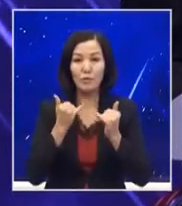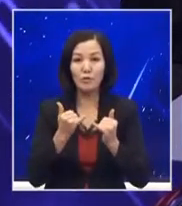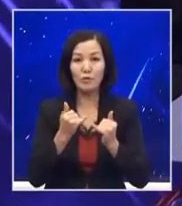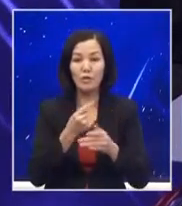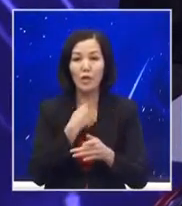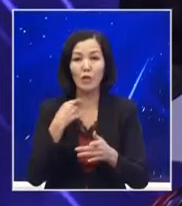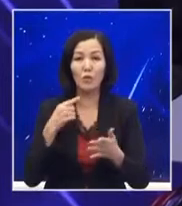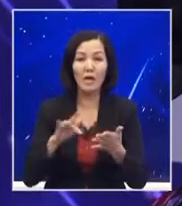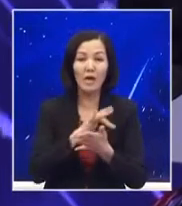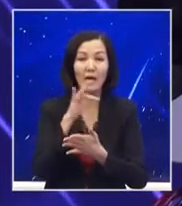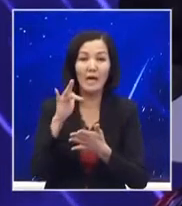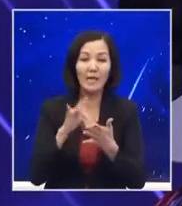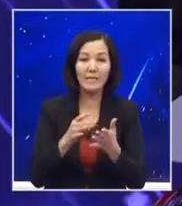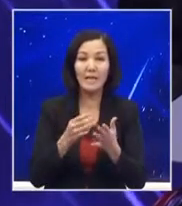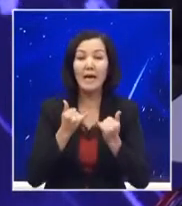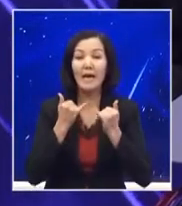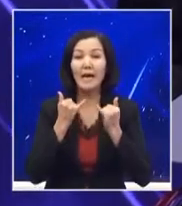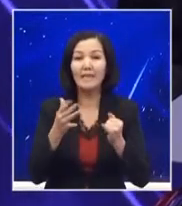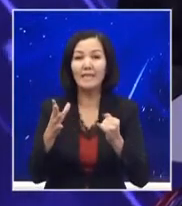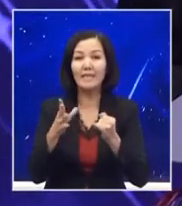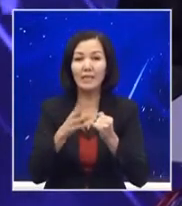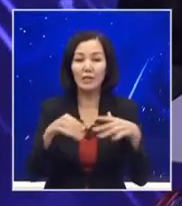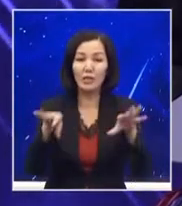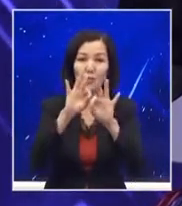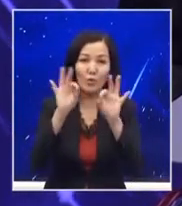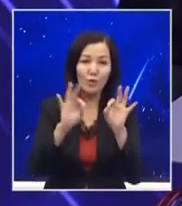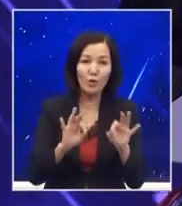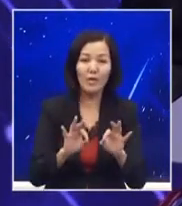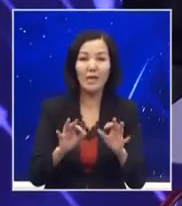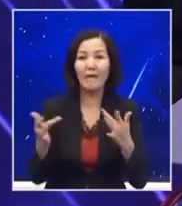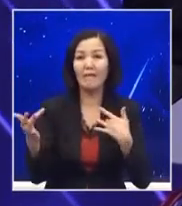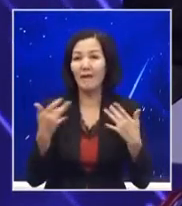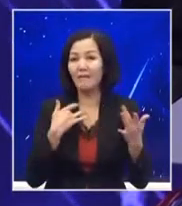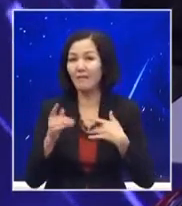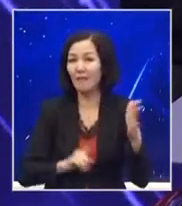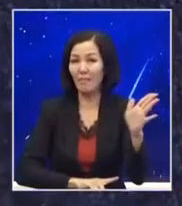Талдықорған қаласы. Өзімнің өнер жолымды сахнада, театрда бастап едім.